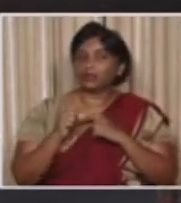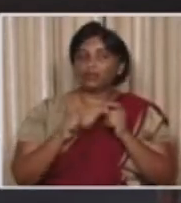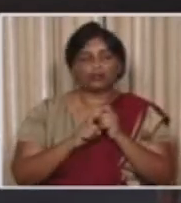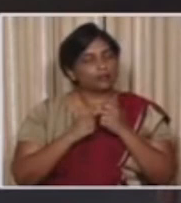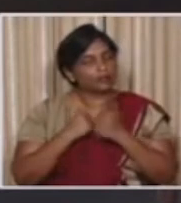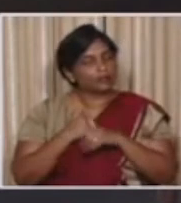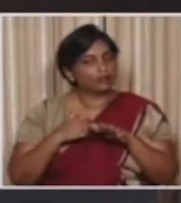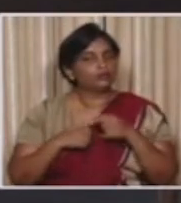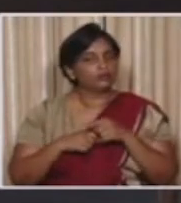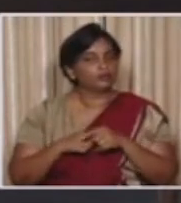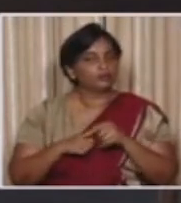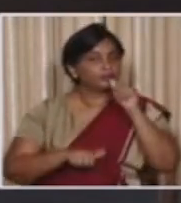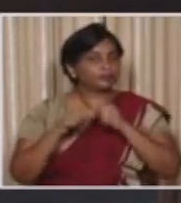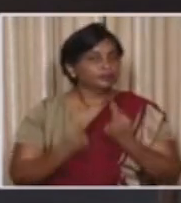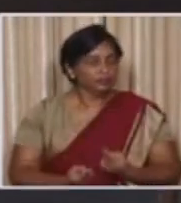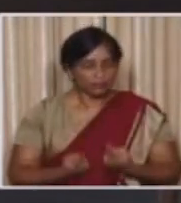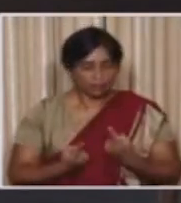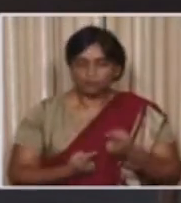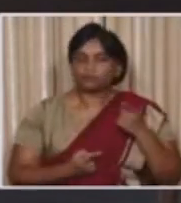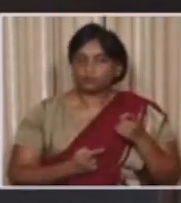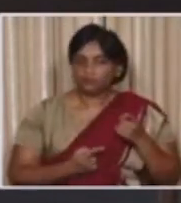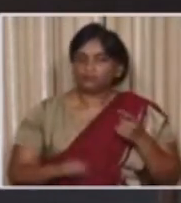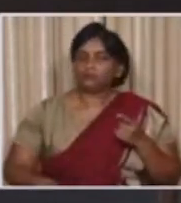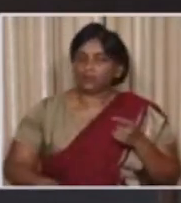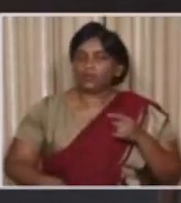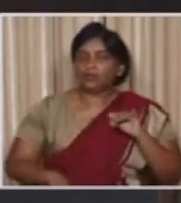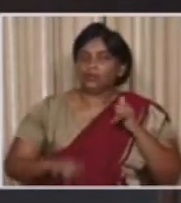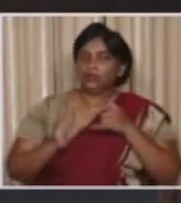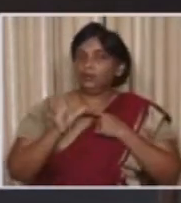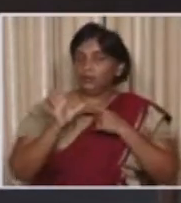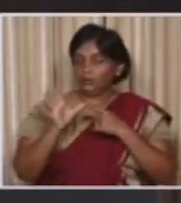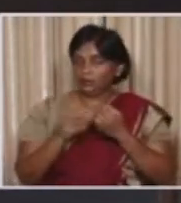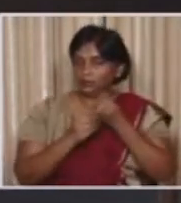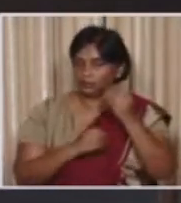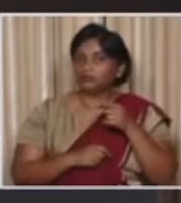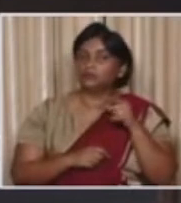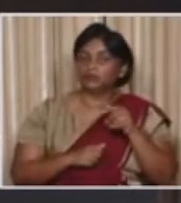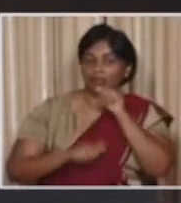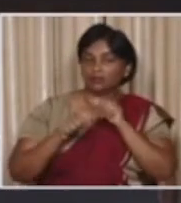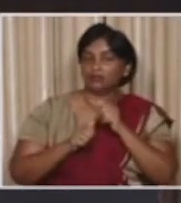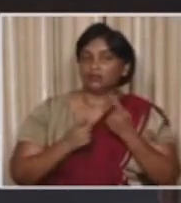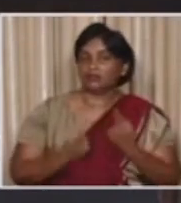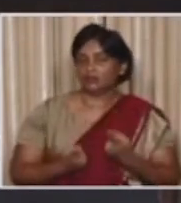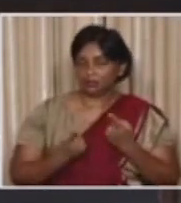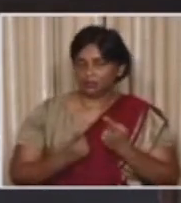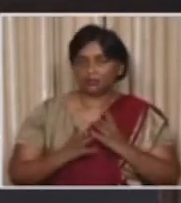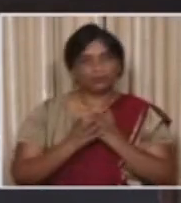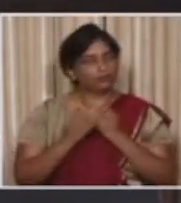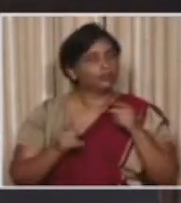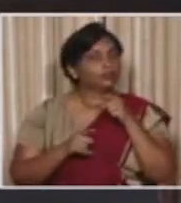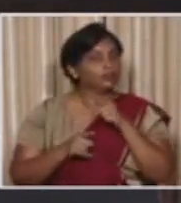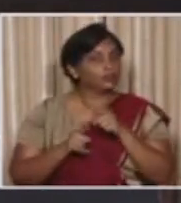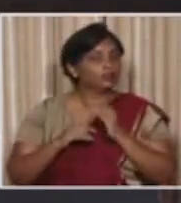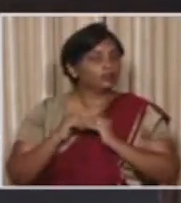අරගෙන අපි ඖෂධ හිඟයට අපි යම් පිළිතුරක් ලැබලා දුන්නා ඖෂධ හිඟය නැති කරා. නැති කරලා